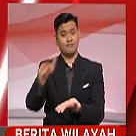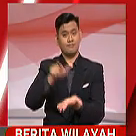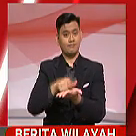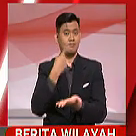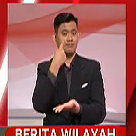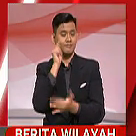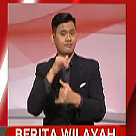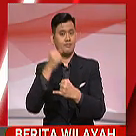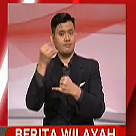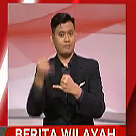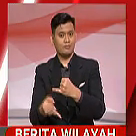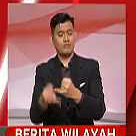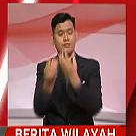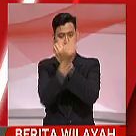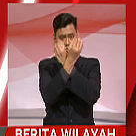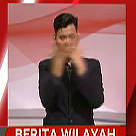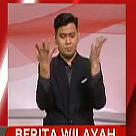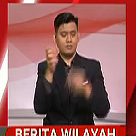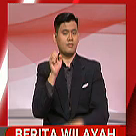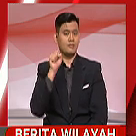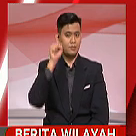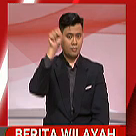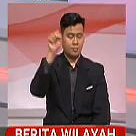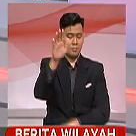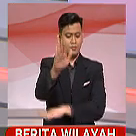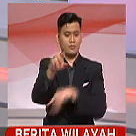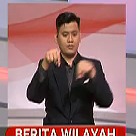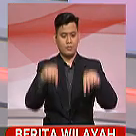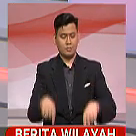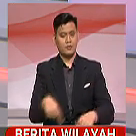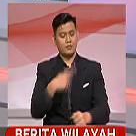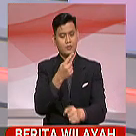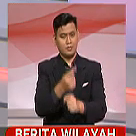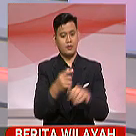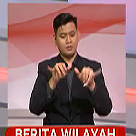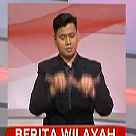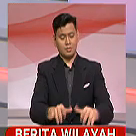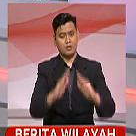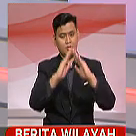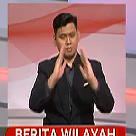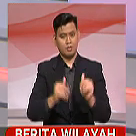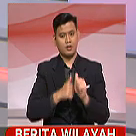tadi mengakhiri bahan berita dari Sabah petang ini. Kekal di rumah, patuhi arahan pihak berkuasa.